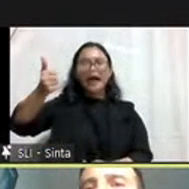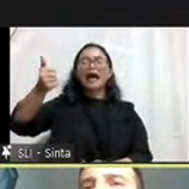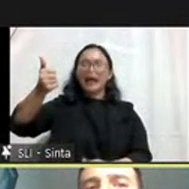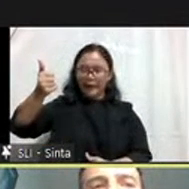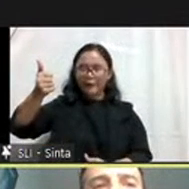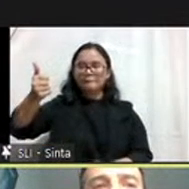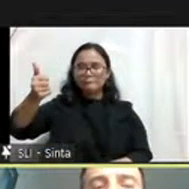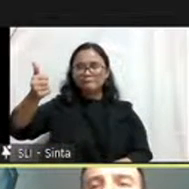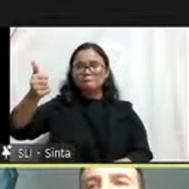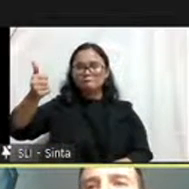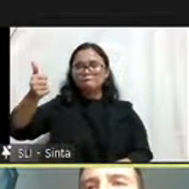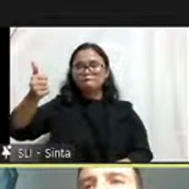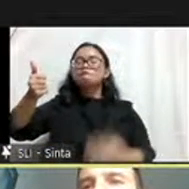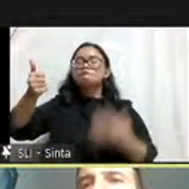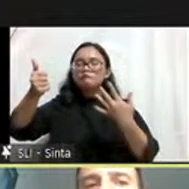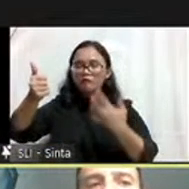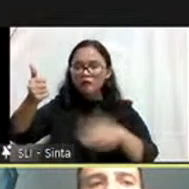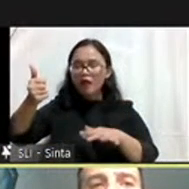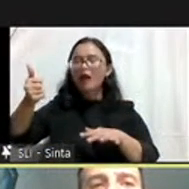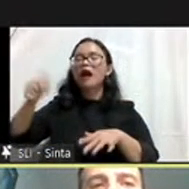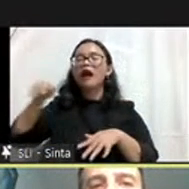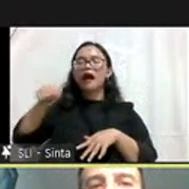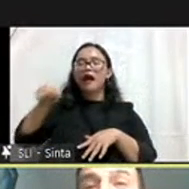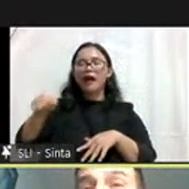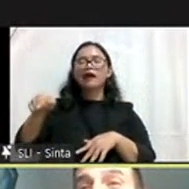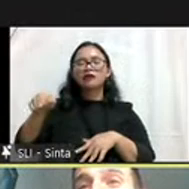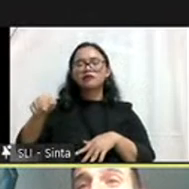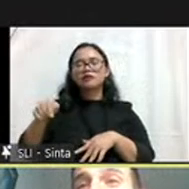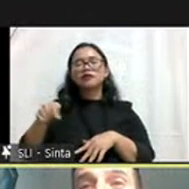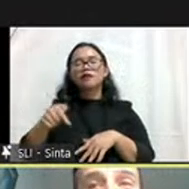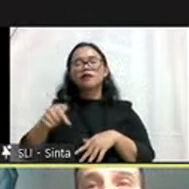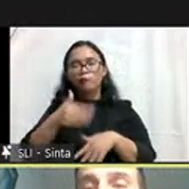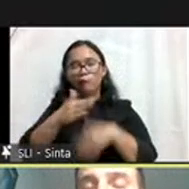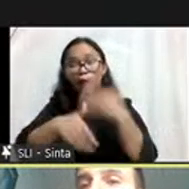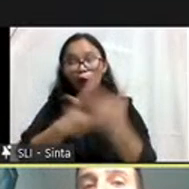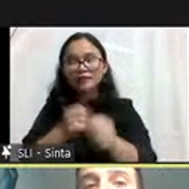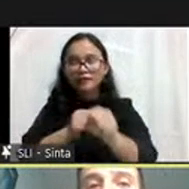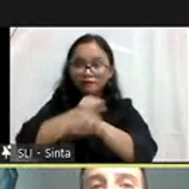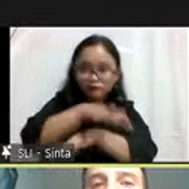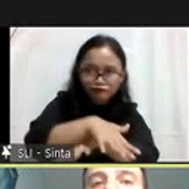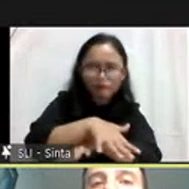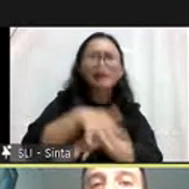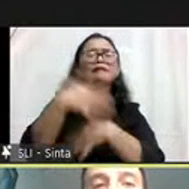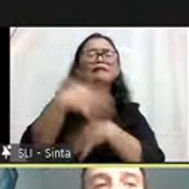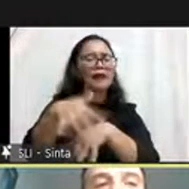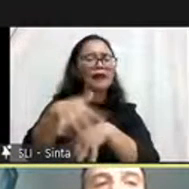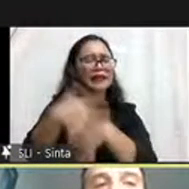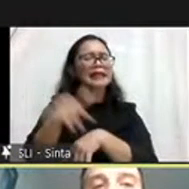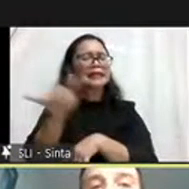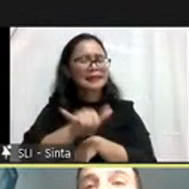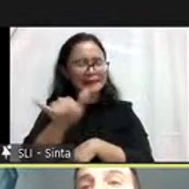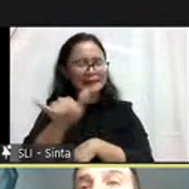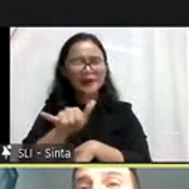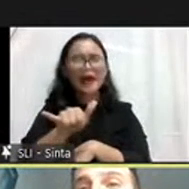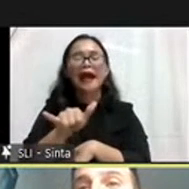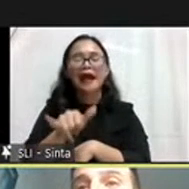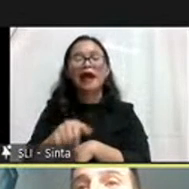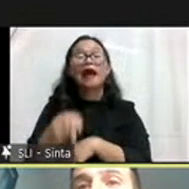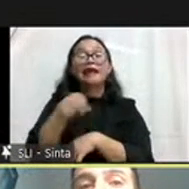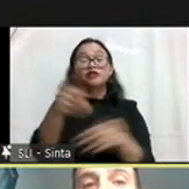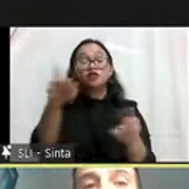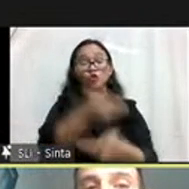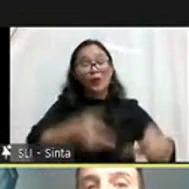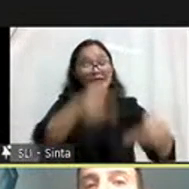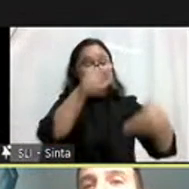memberikan kesempatan bagi mereka untuk melanjutkan dengan class action Dan ini juga penting untuk kawasan ini dan tentu juga untuk Indonesia